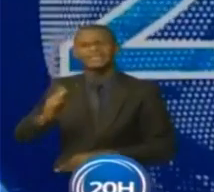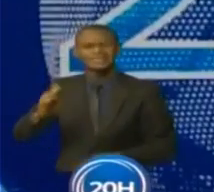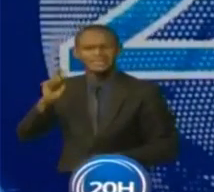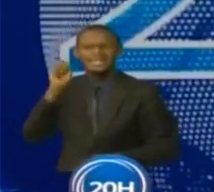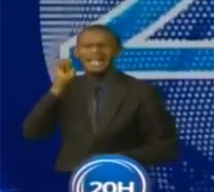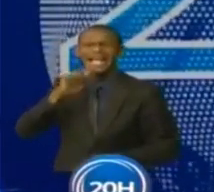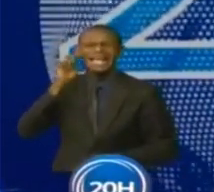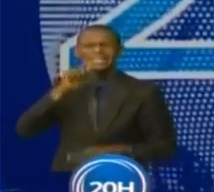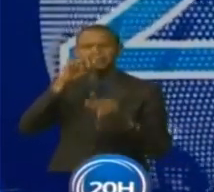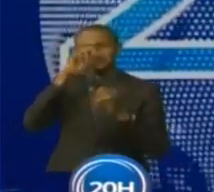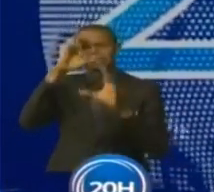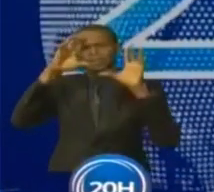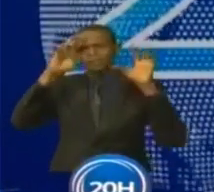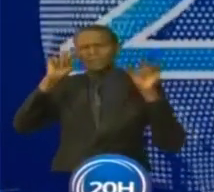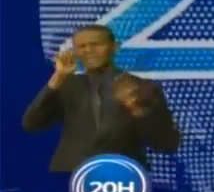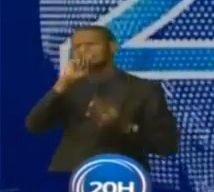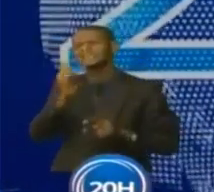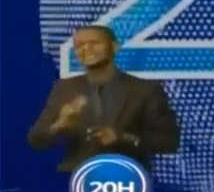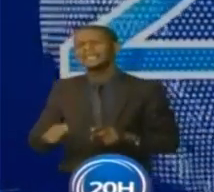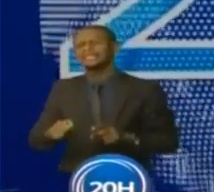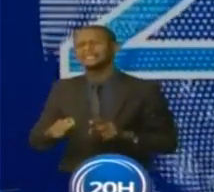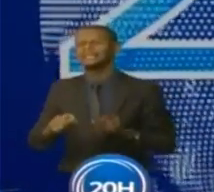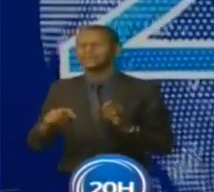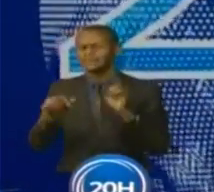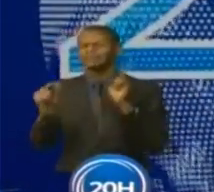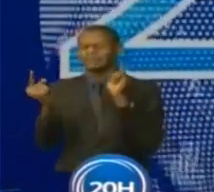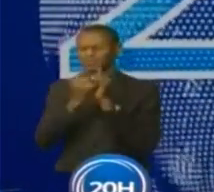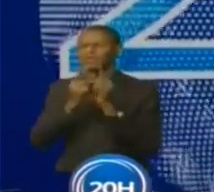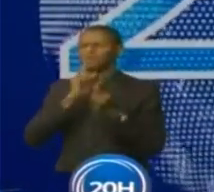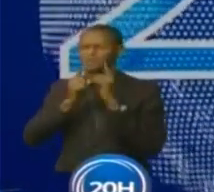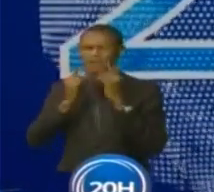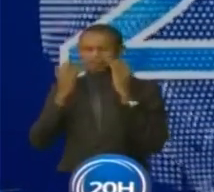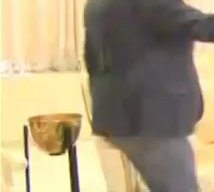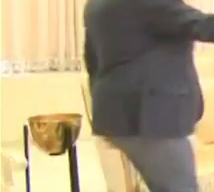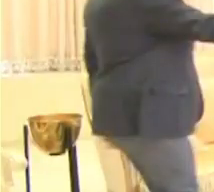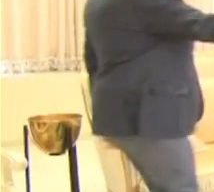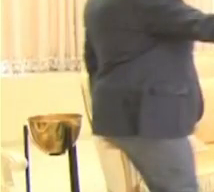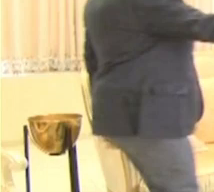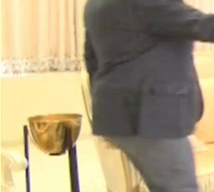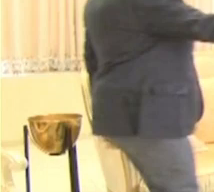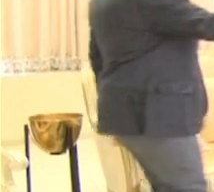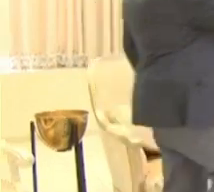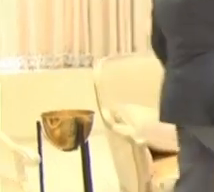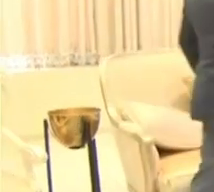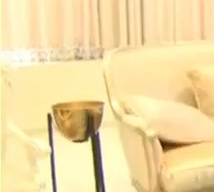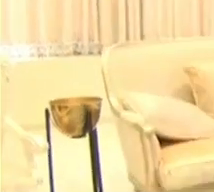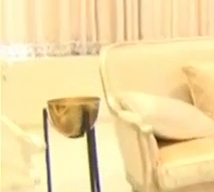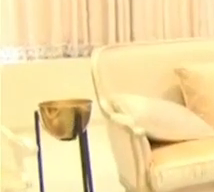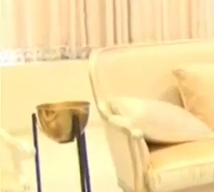de développement de l'Afrique australe. On fait le point avec Guilain Kabalondi.